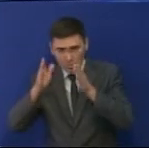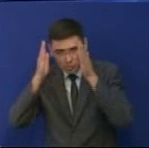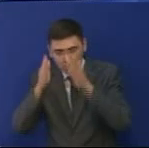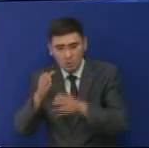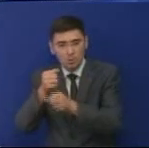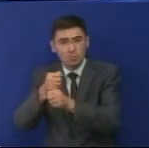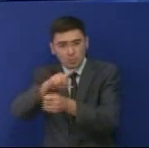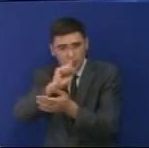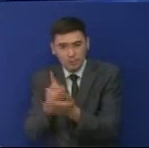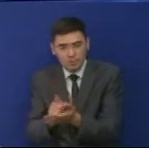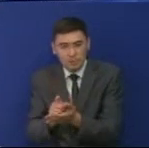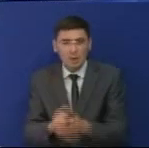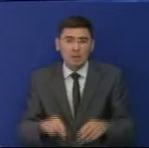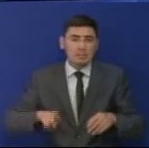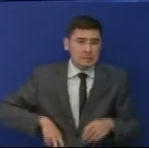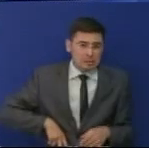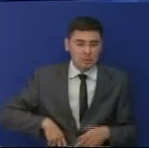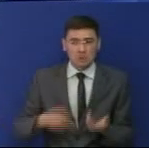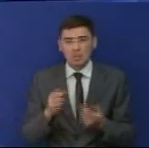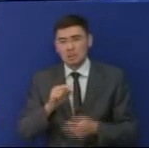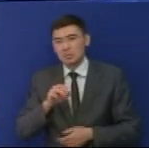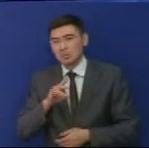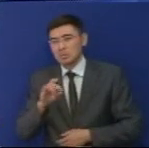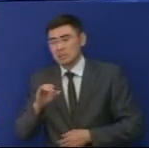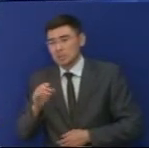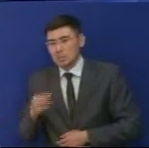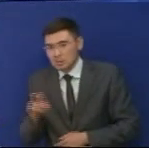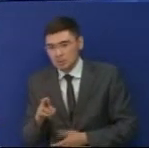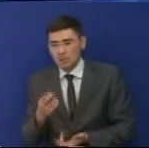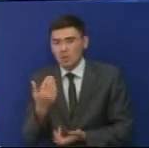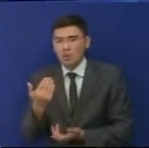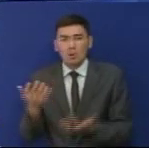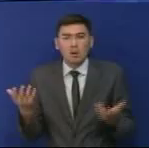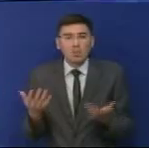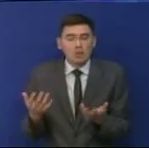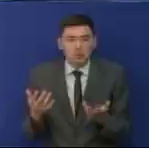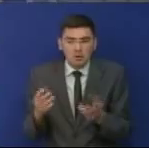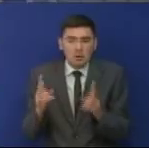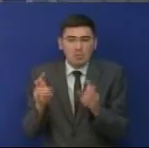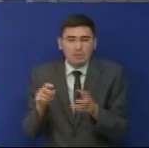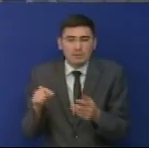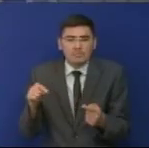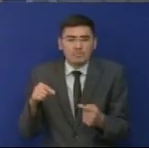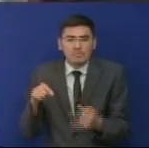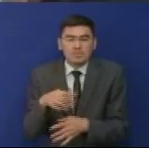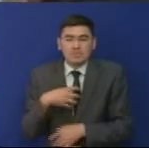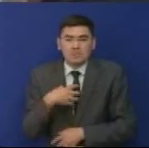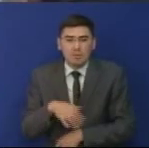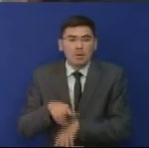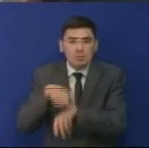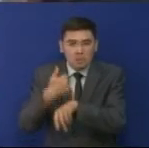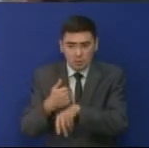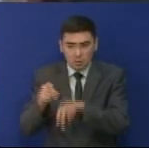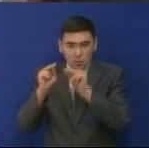в Мажилисе. Будь то директора школ, администрация, вне зависимости от должности, будут привлекаться к ответственности. Основным материальным стимулом